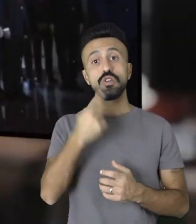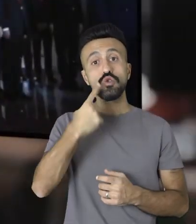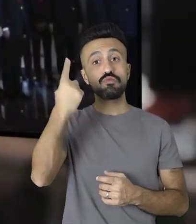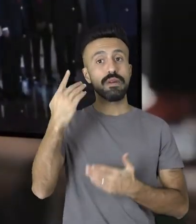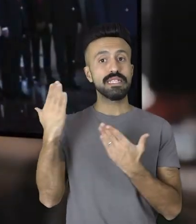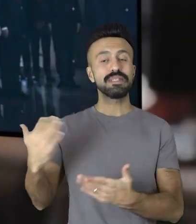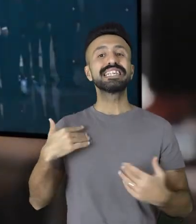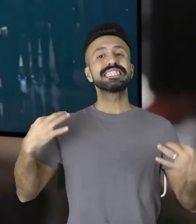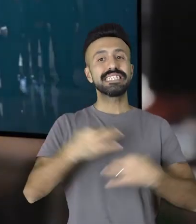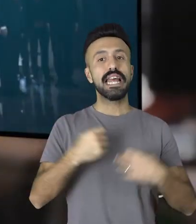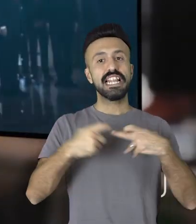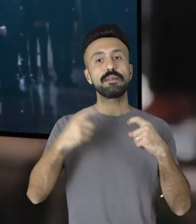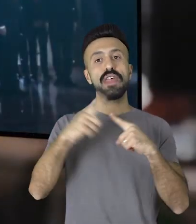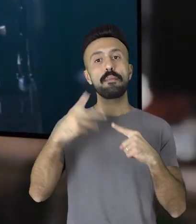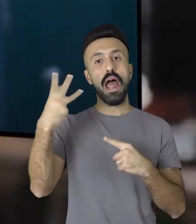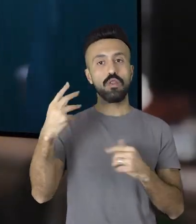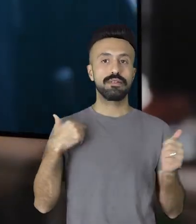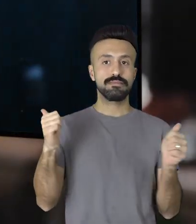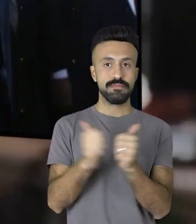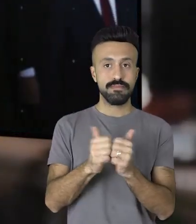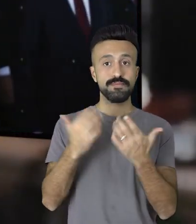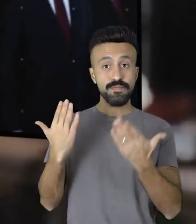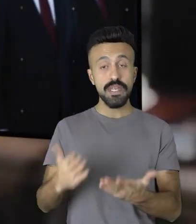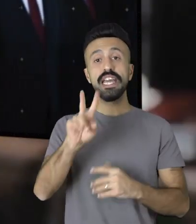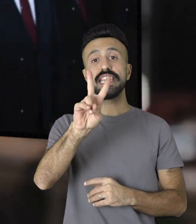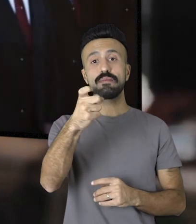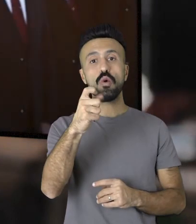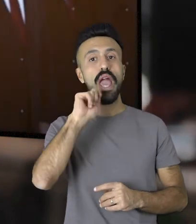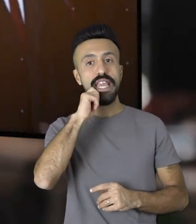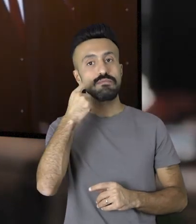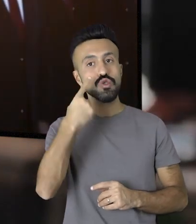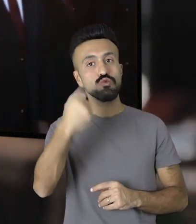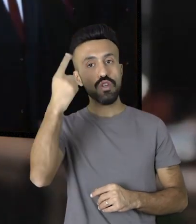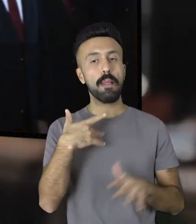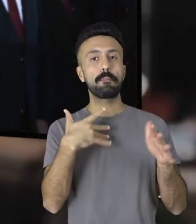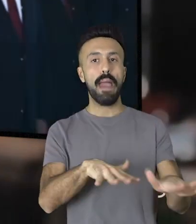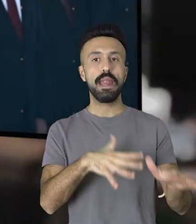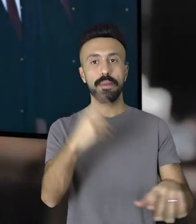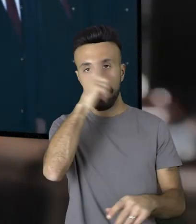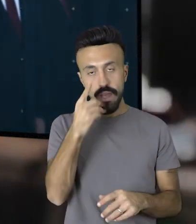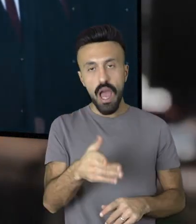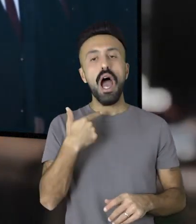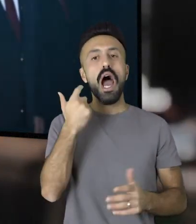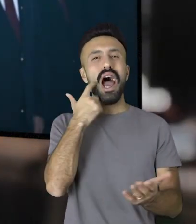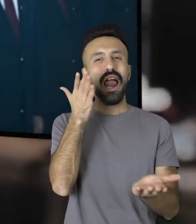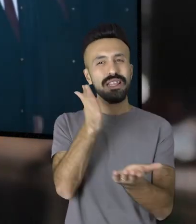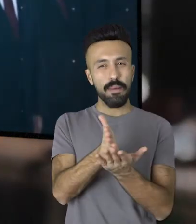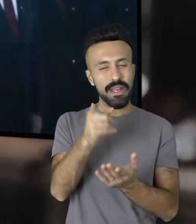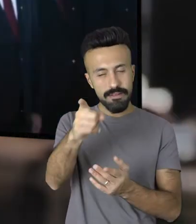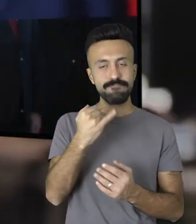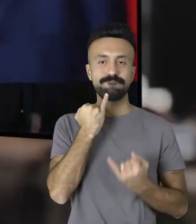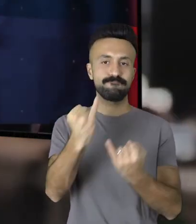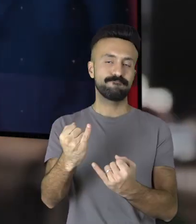Kara İsmailoğlu, Cumhurbaşkanımız Sayın Recep Tayyip Erdoğan'ın liderliğinde 29 Ekim Cumhuriyet Bayramı vesilesiyle